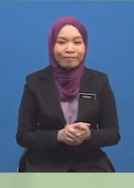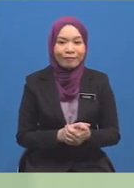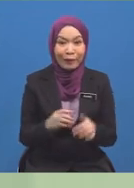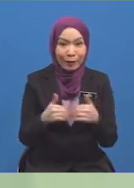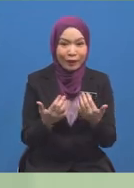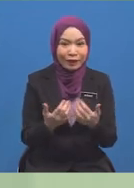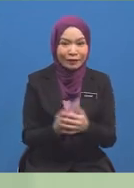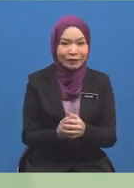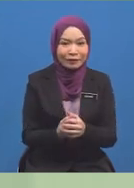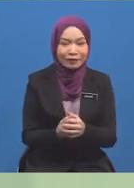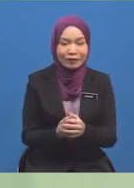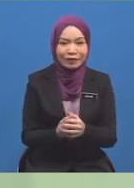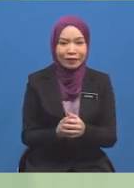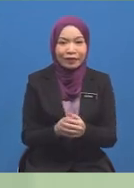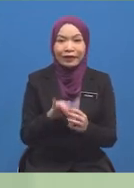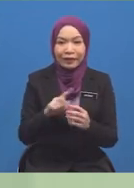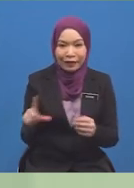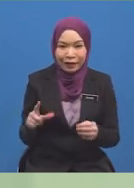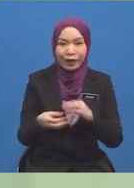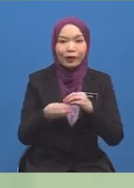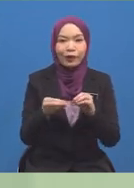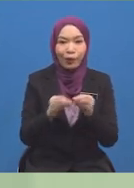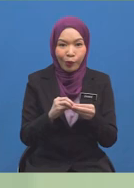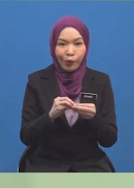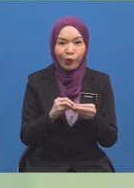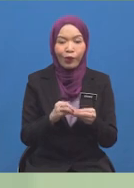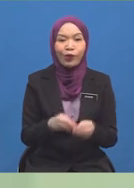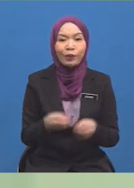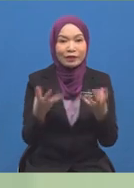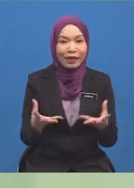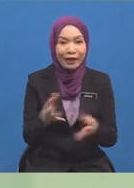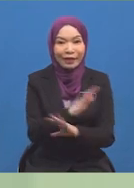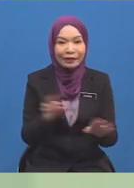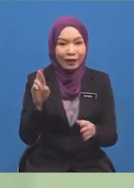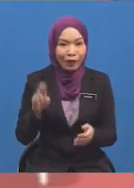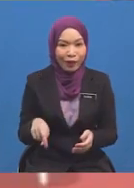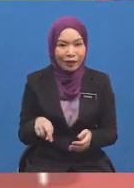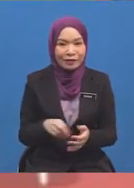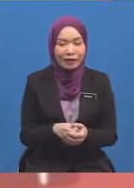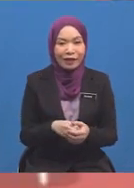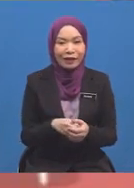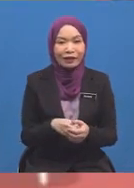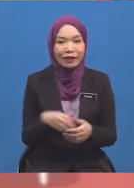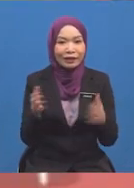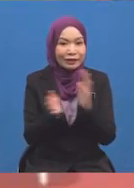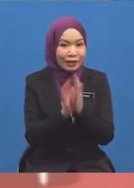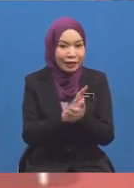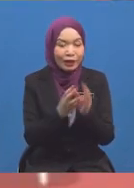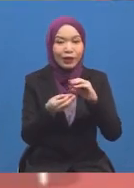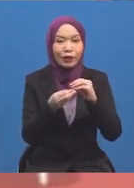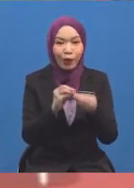pecahan tak wajah apabila dibahagikan ia akan jadi no bercampur dan